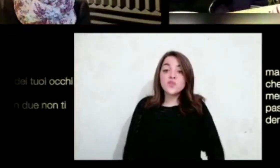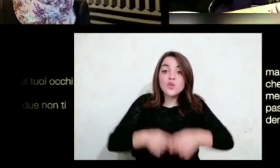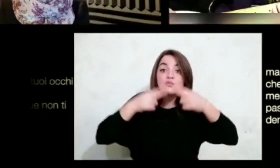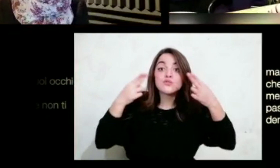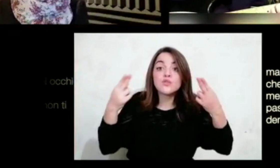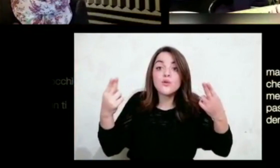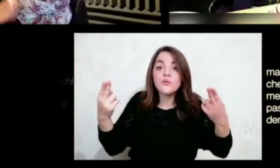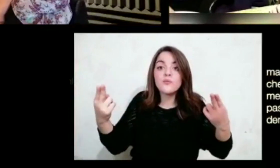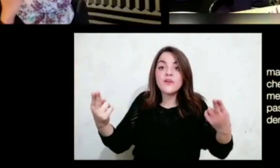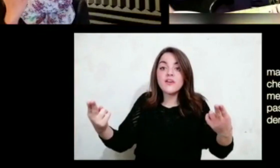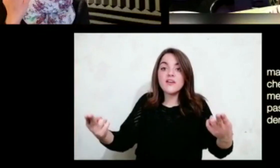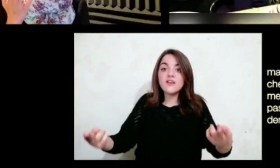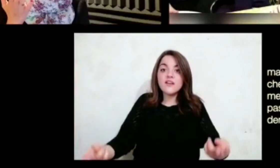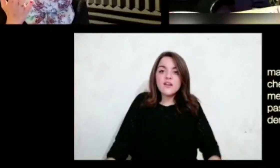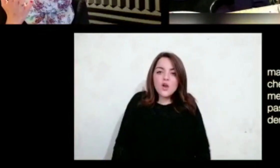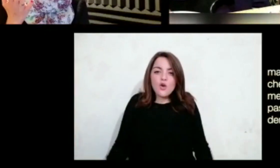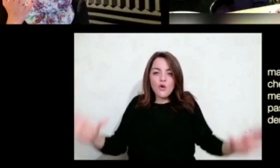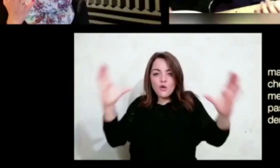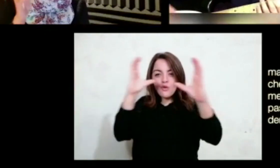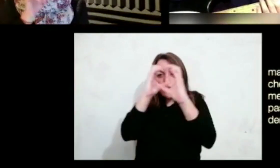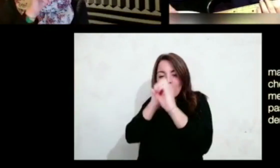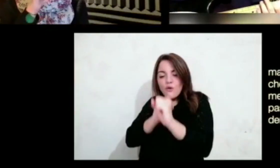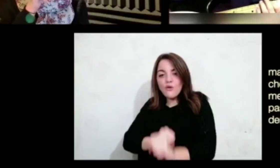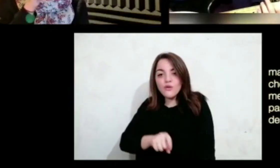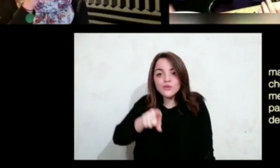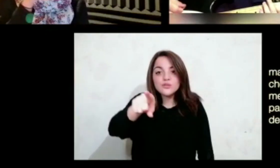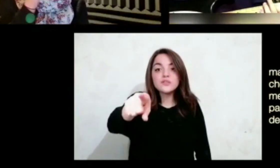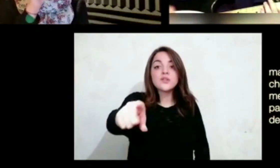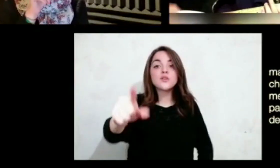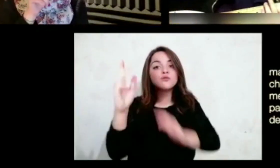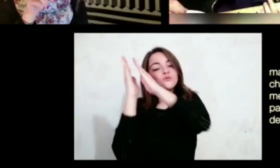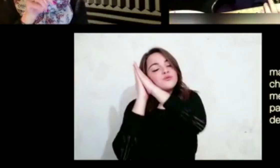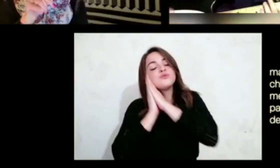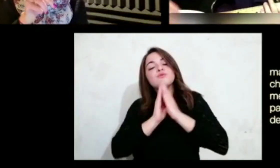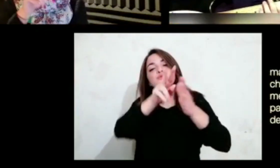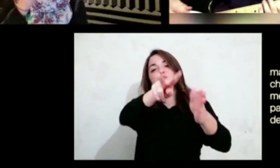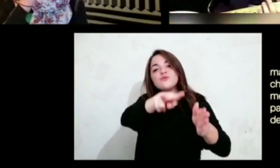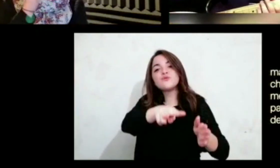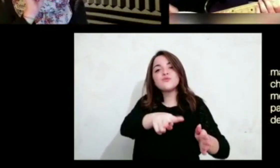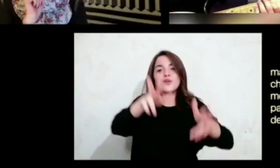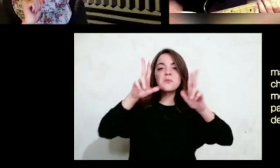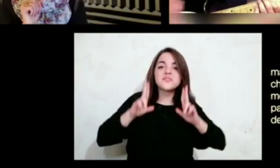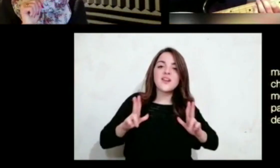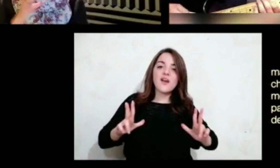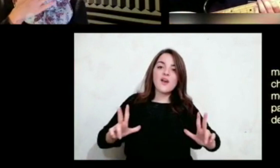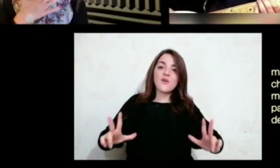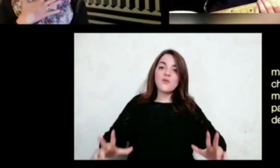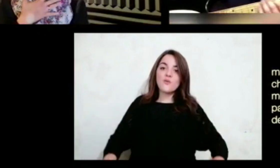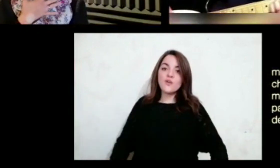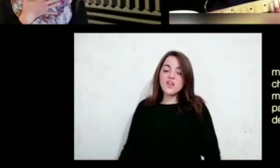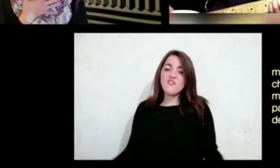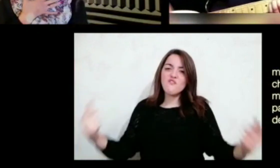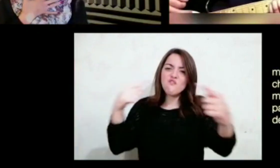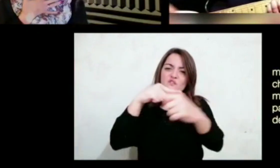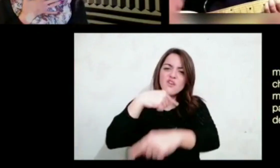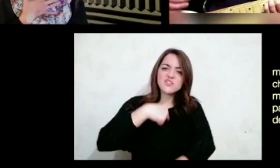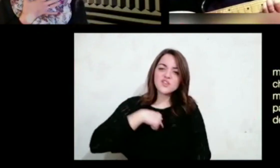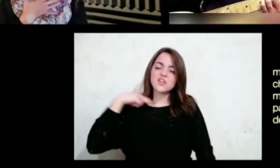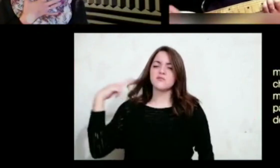scoperto che di notte tu dormi sicura,